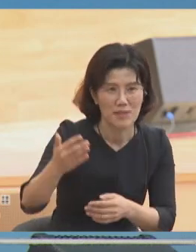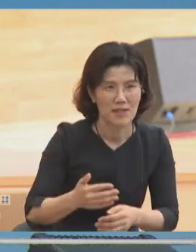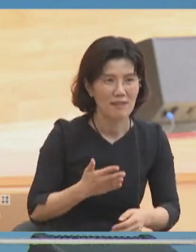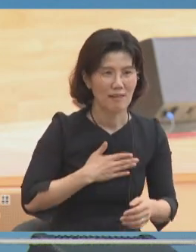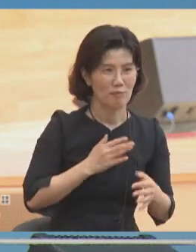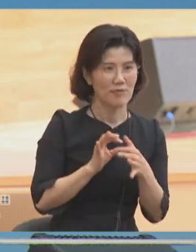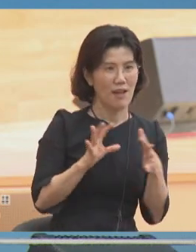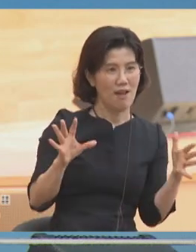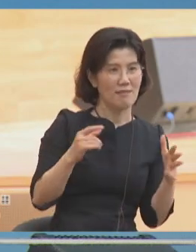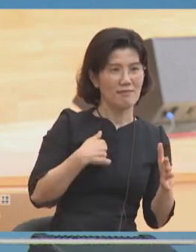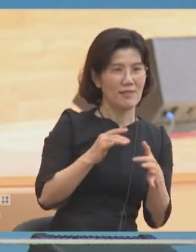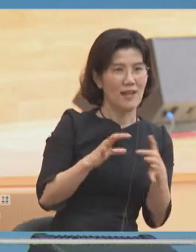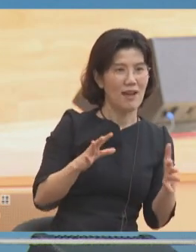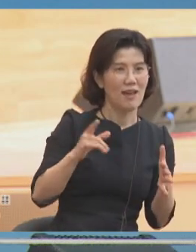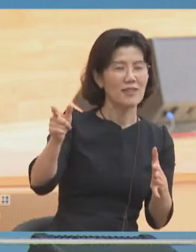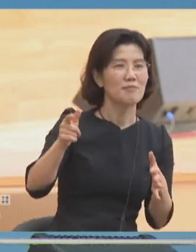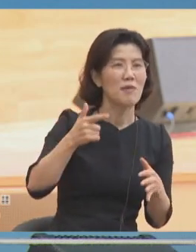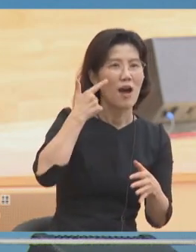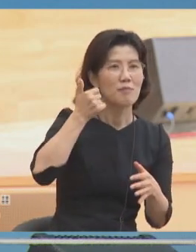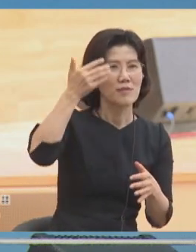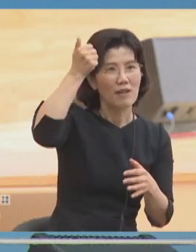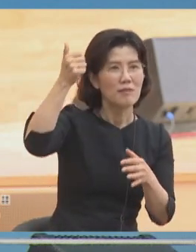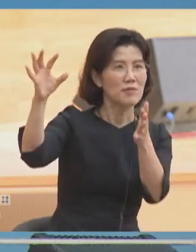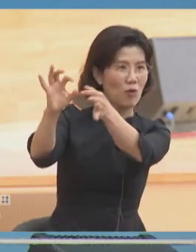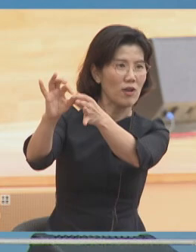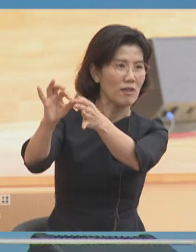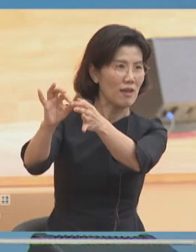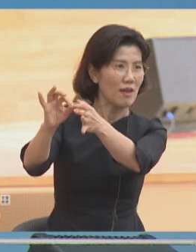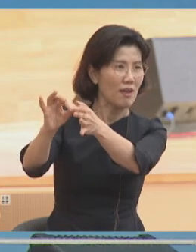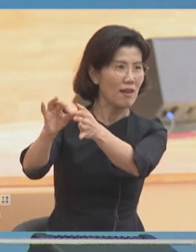하나님 나와는 전혀 관계 없는 그런